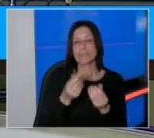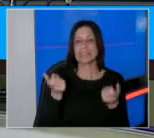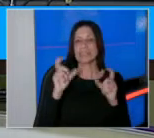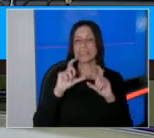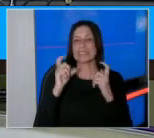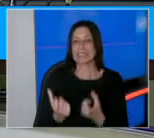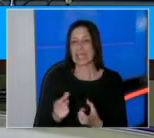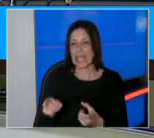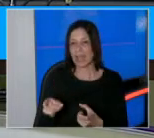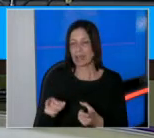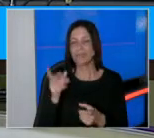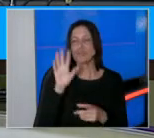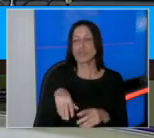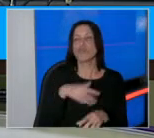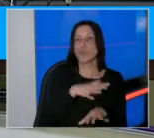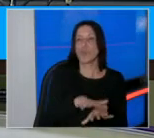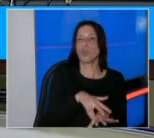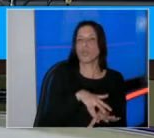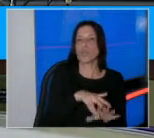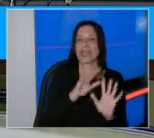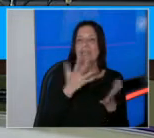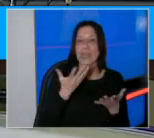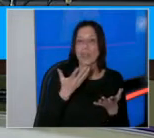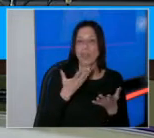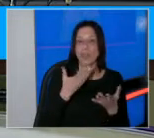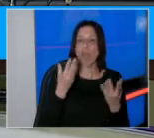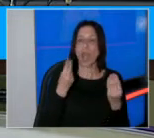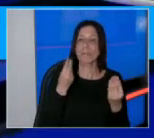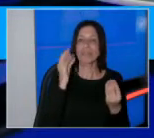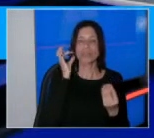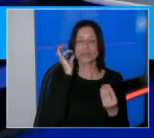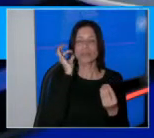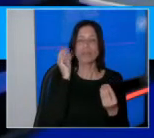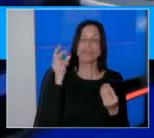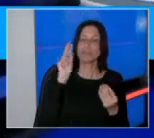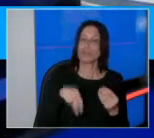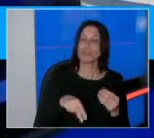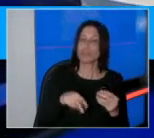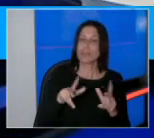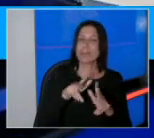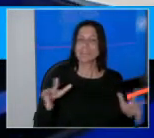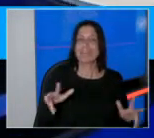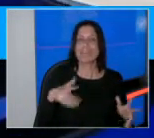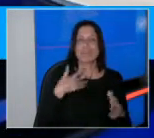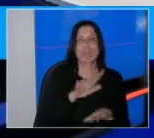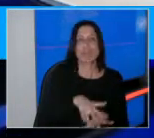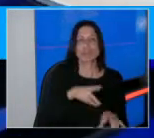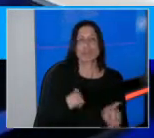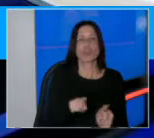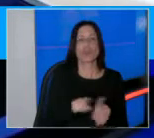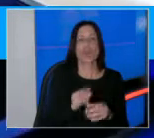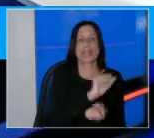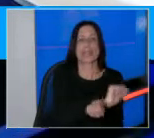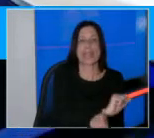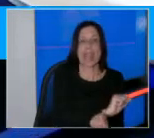תחושה כאילו זה ממש מכניס הרבה מאוד נשים למצב של כלא. צריך